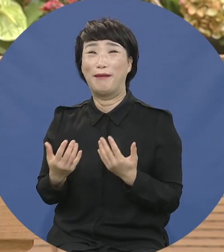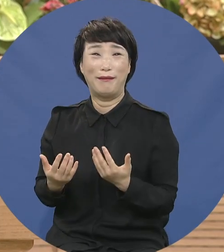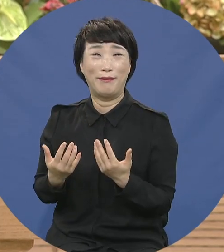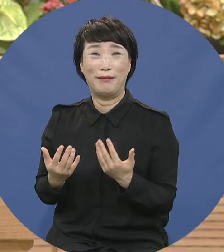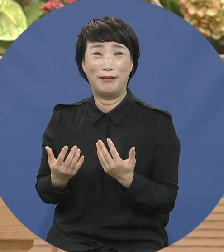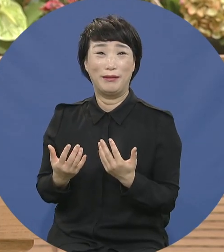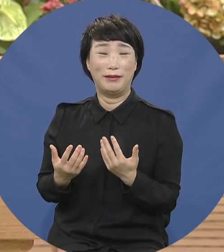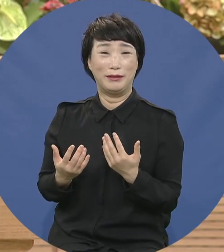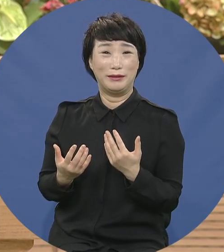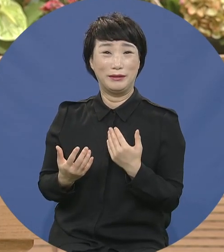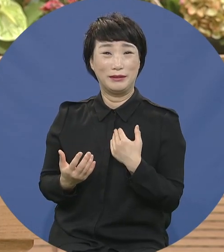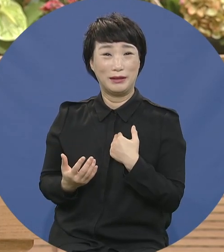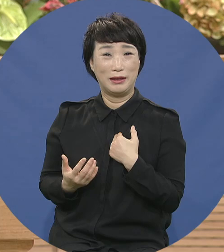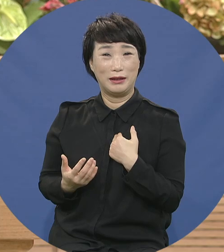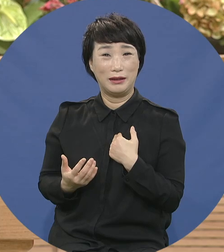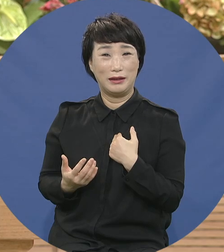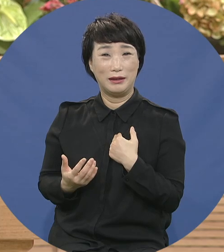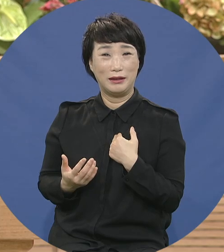갚으려?